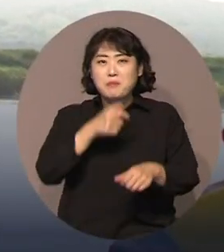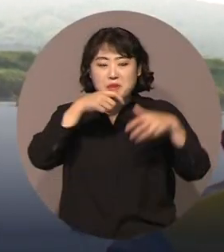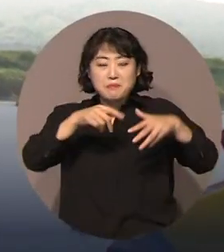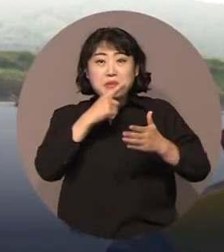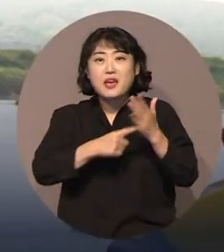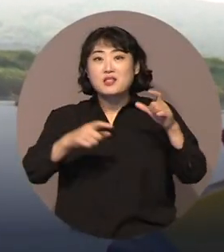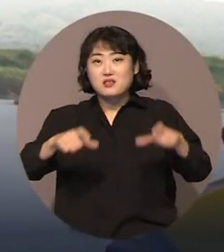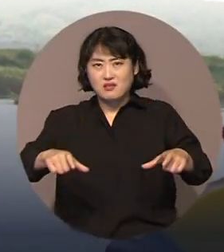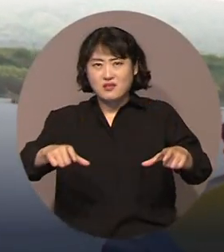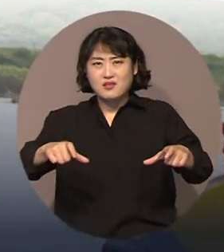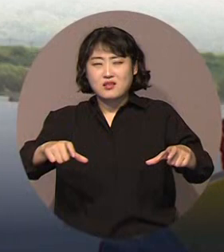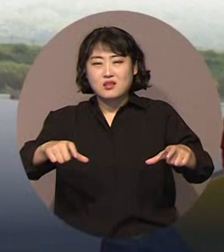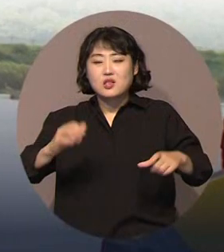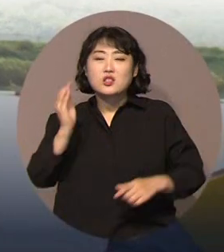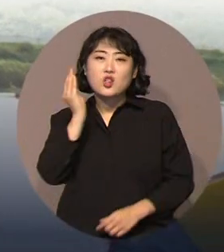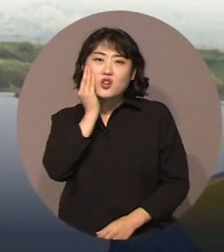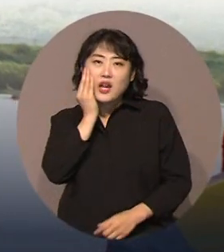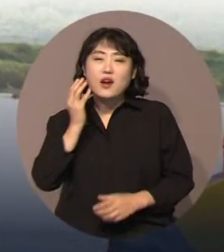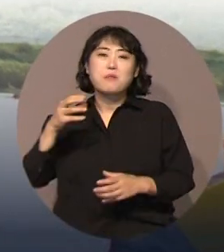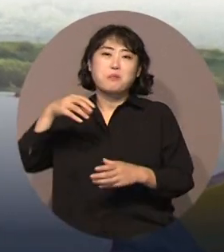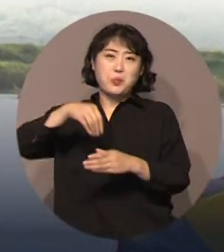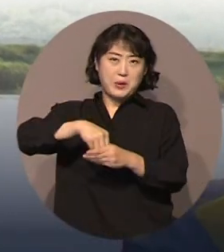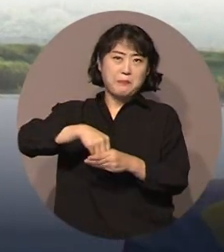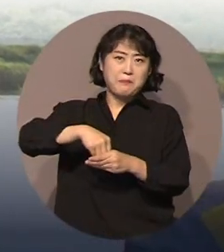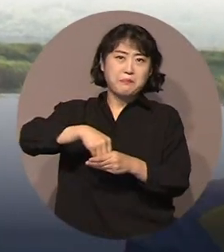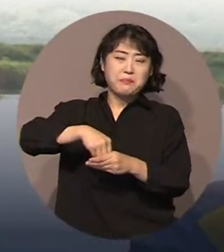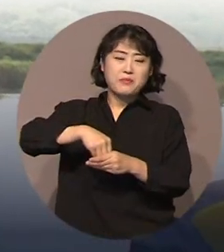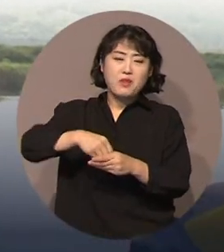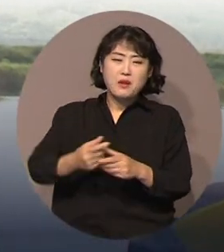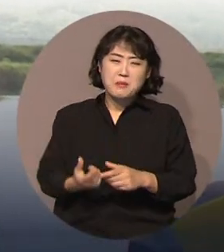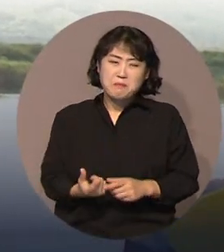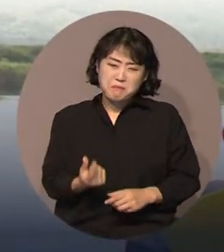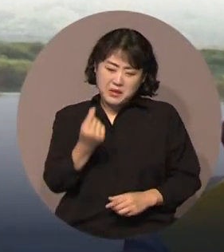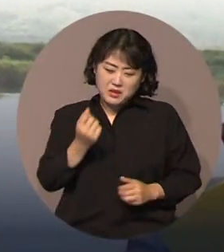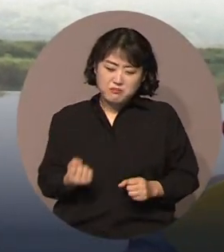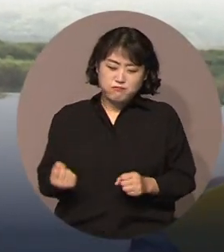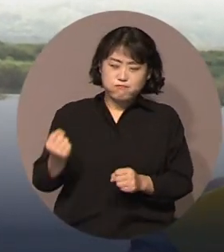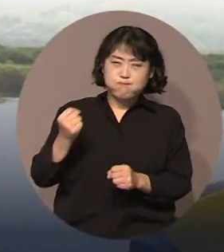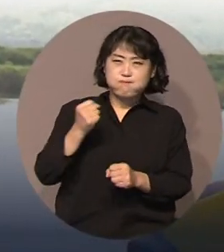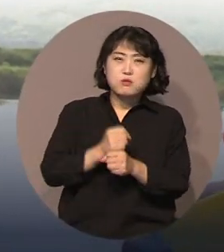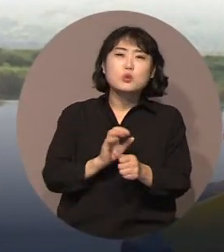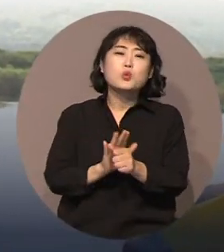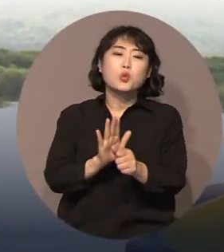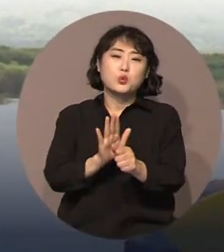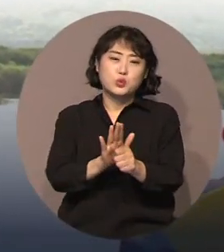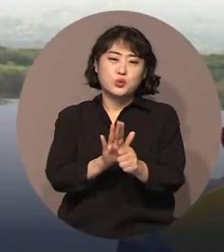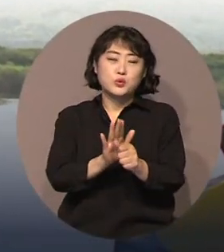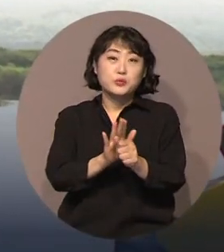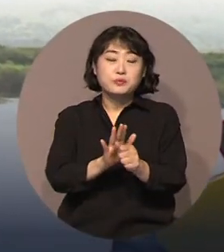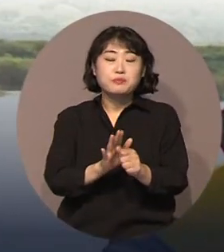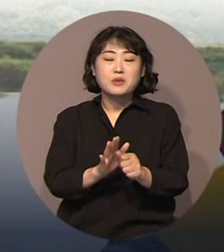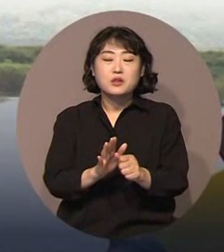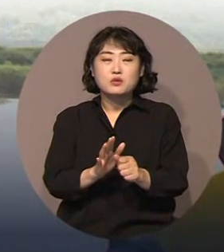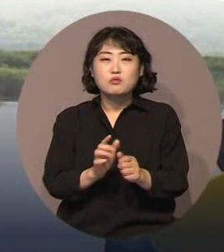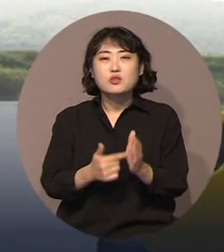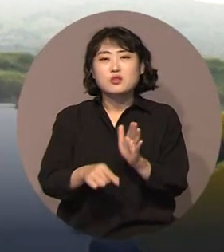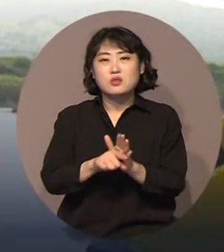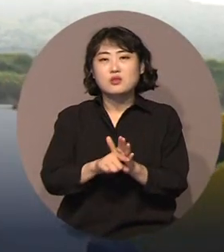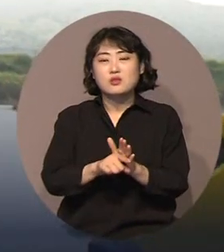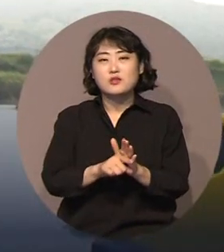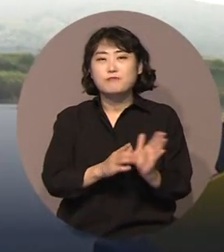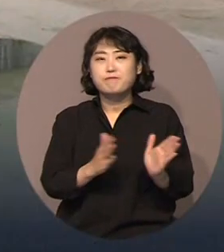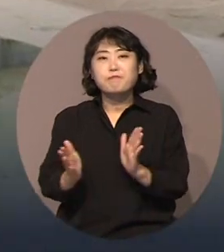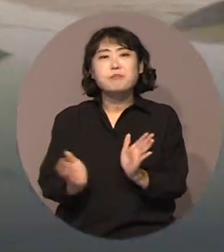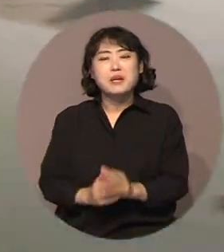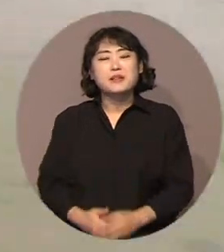청양 지역을 포함시켜서 빨리 좀 복구하시는데 도움이 되시도록 그렇게 조치를